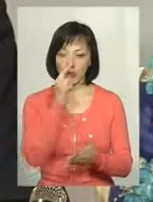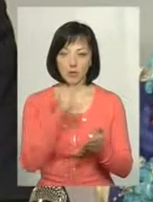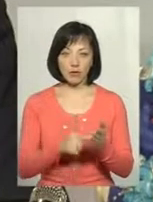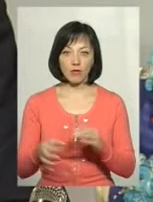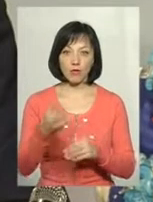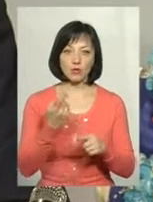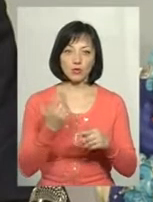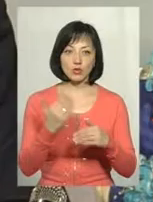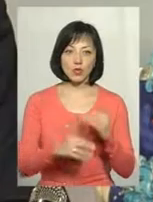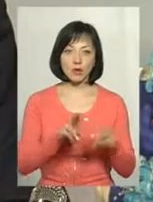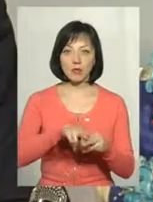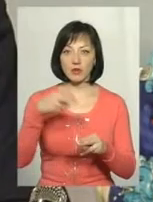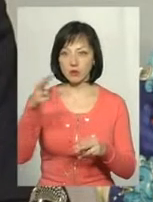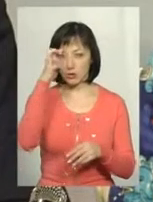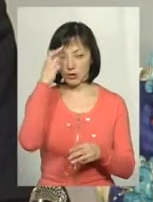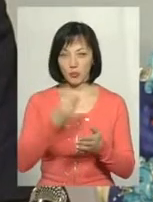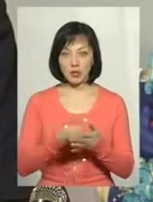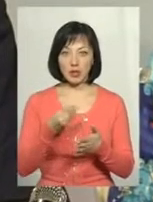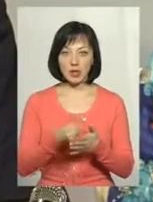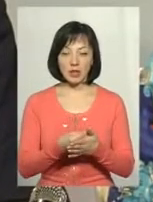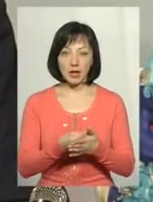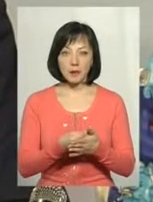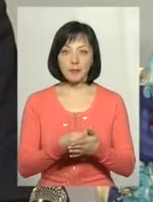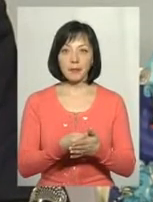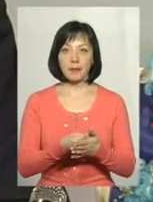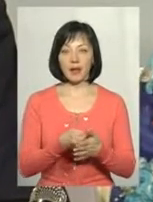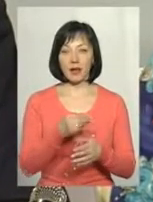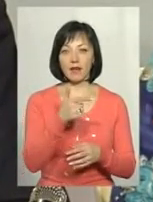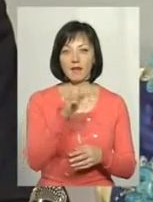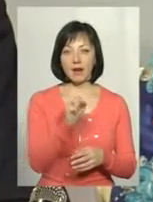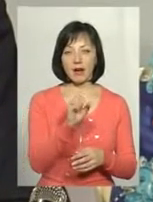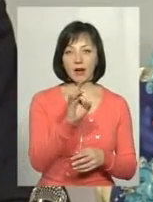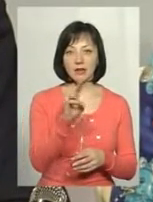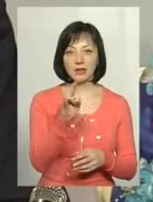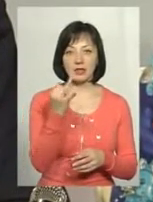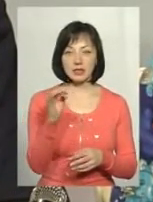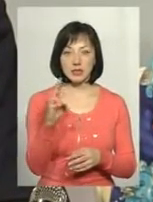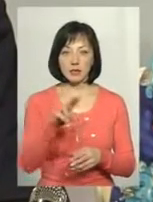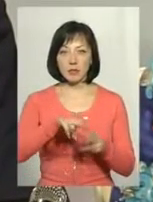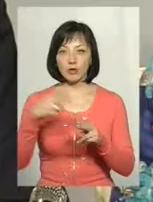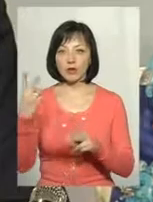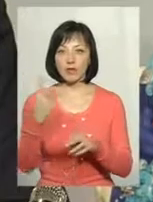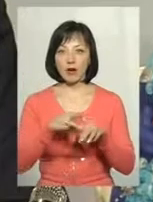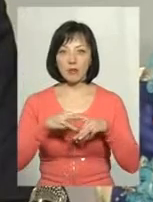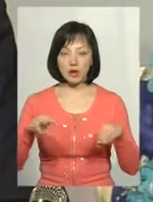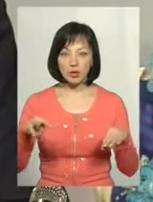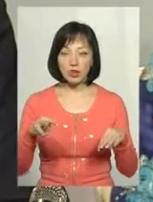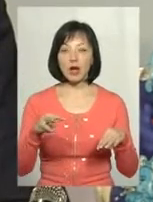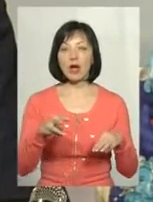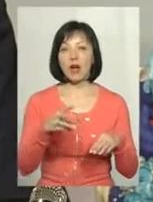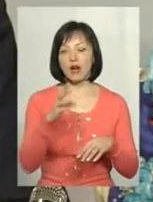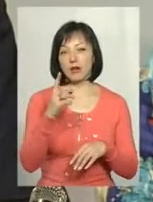вже повернулися. Гвардійська громада повернула 2 мільйони 736 тисяч, Чорноострівська – 1 мільйон 193